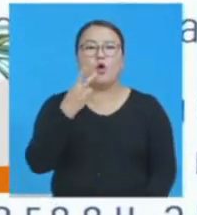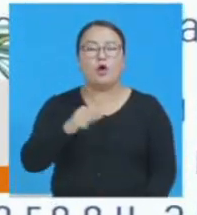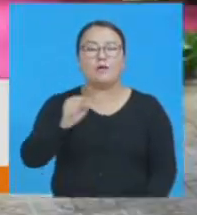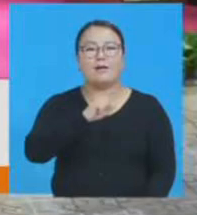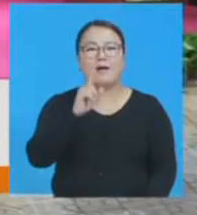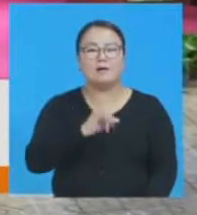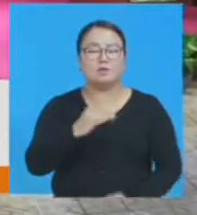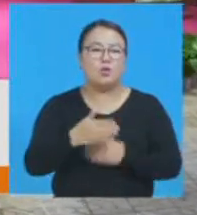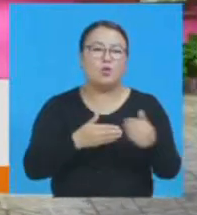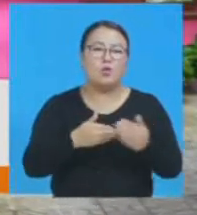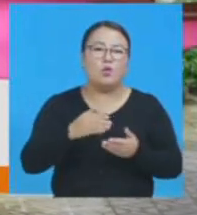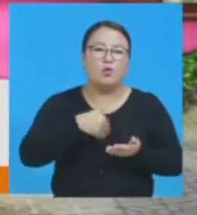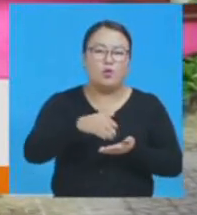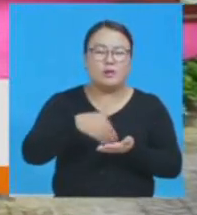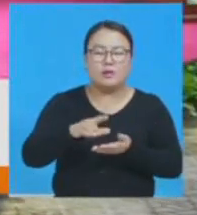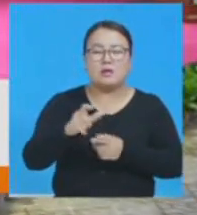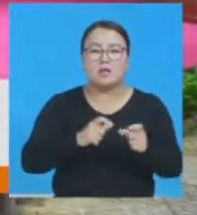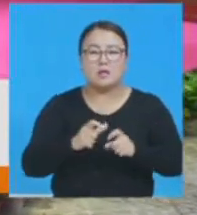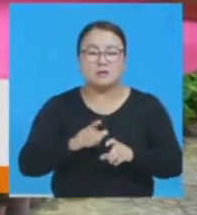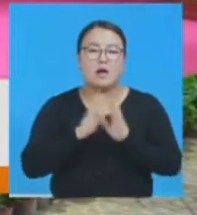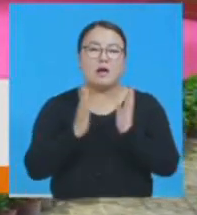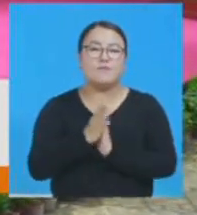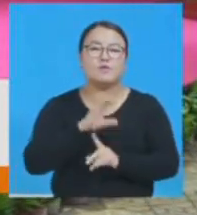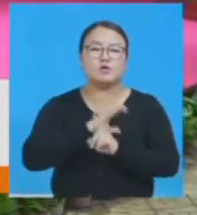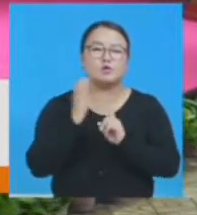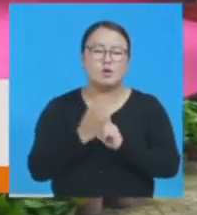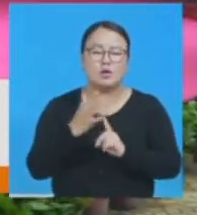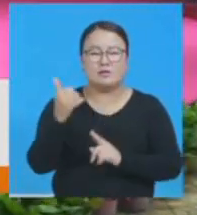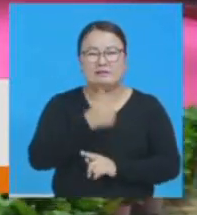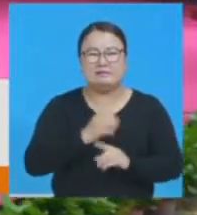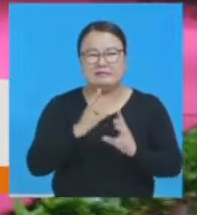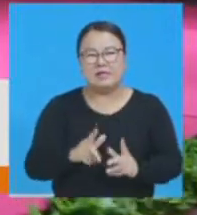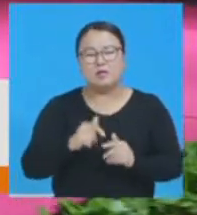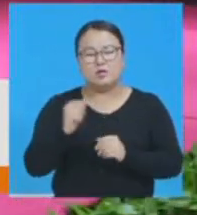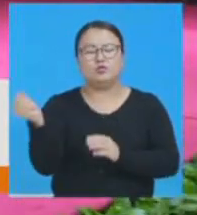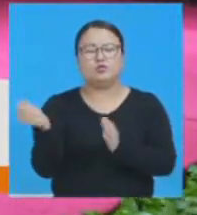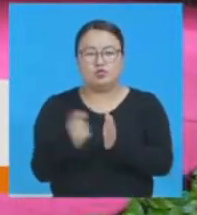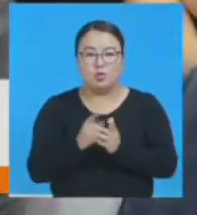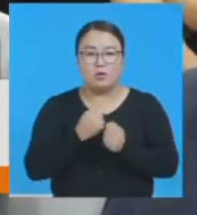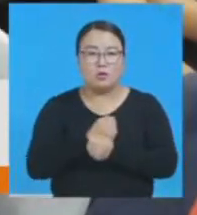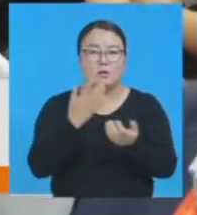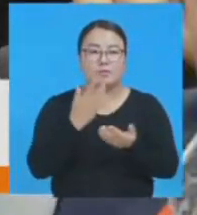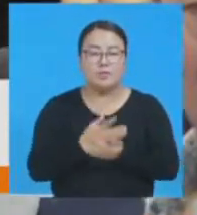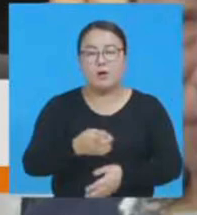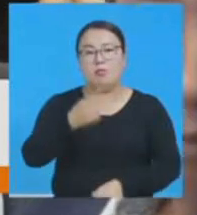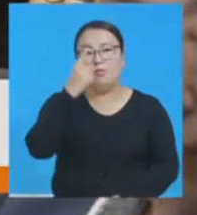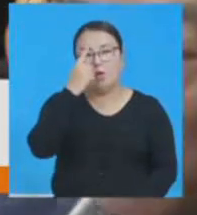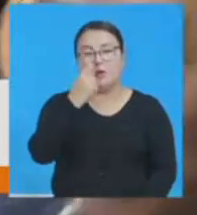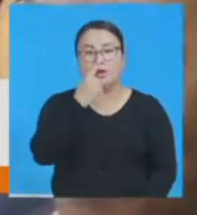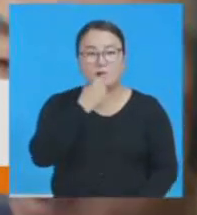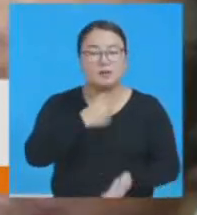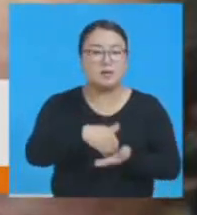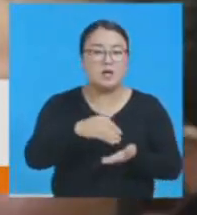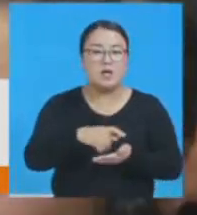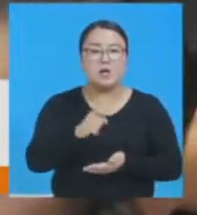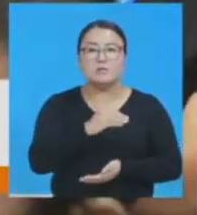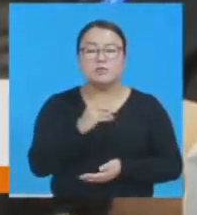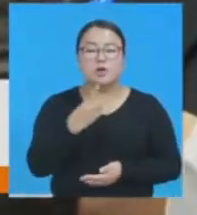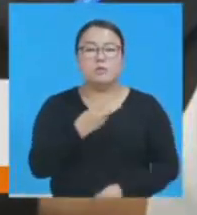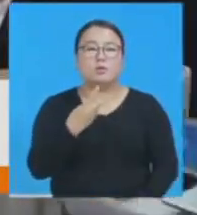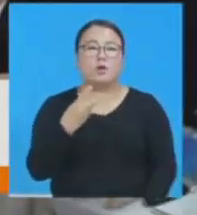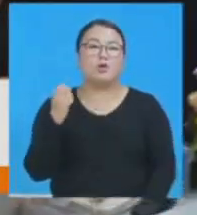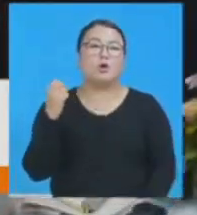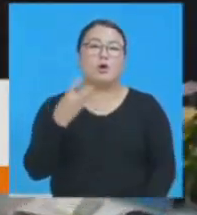худалдаа эдийн засгийн хамтын ажиллагаа соёлын солилцоог бэхжүүлэх чухал давтсан болно гэж үздэг байна. Монгол Хятадын худалдааны хэмжээ 2022